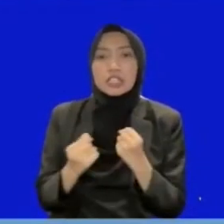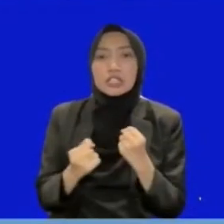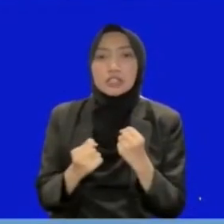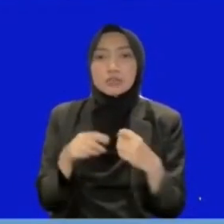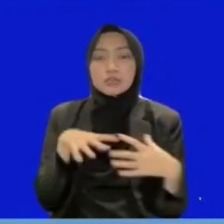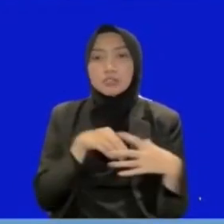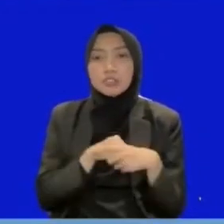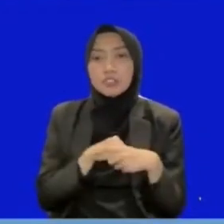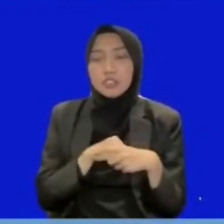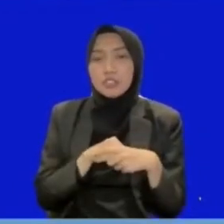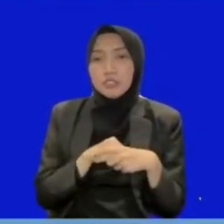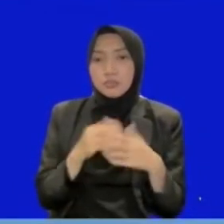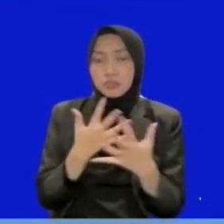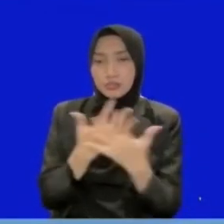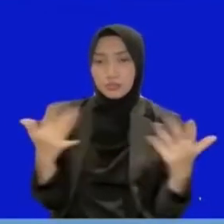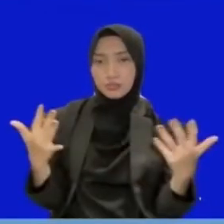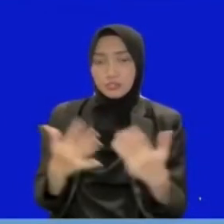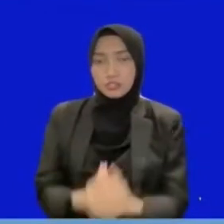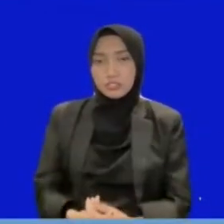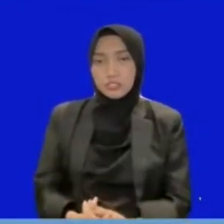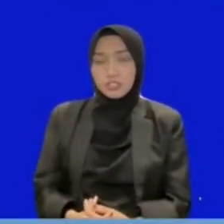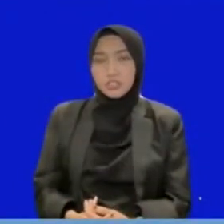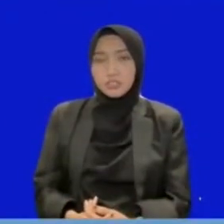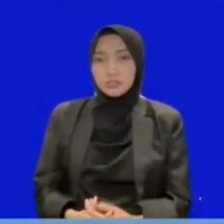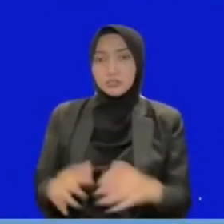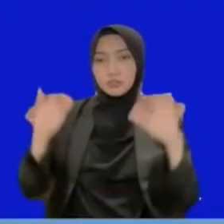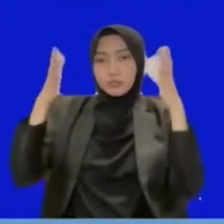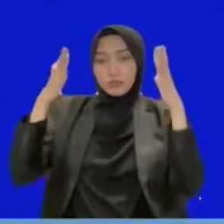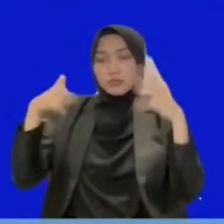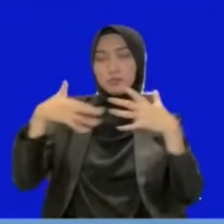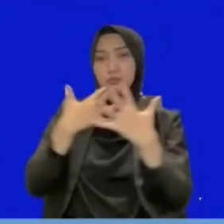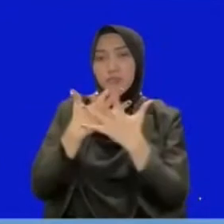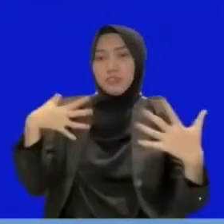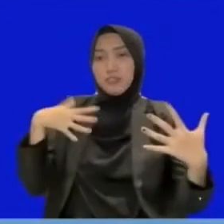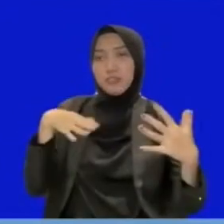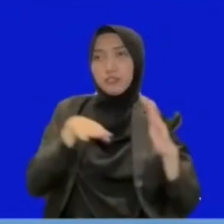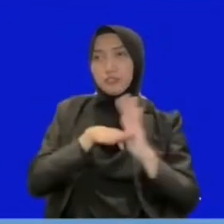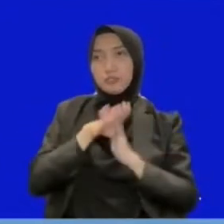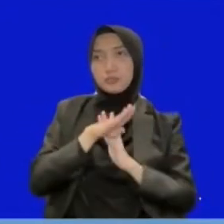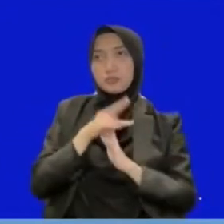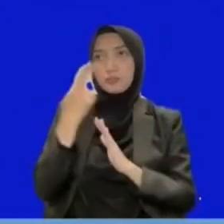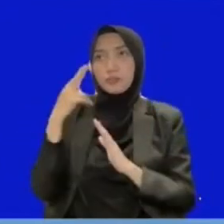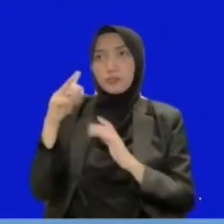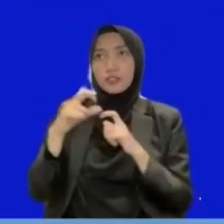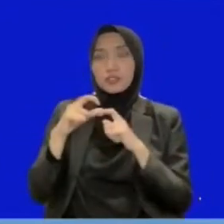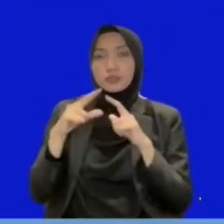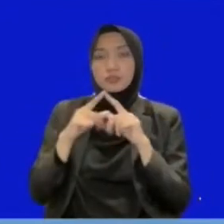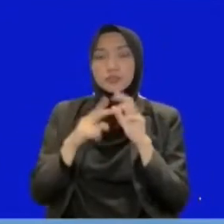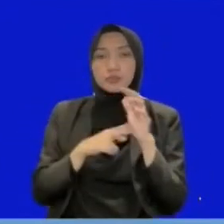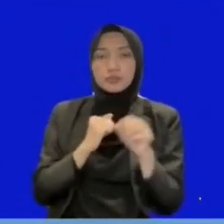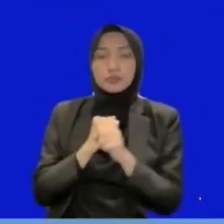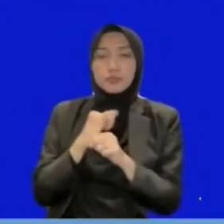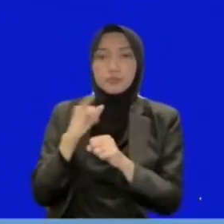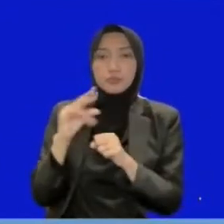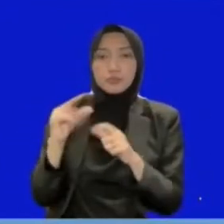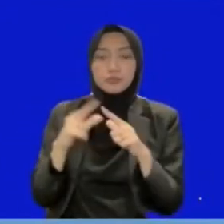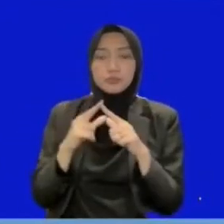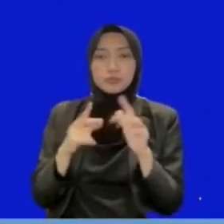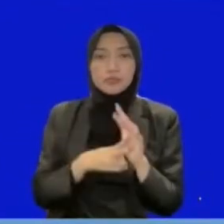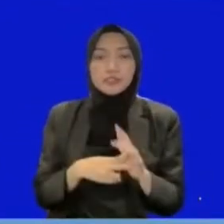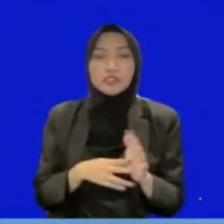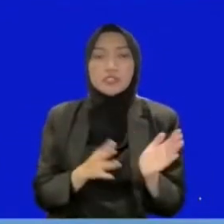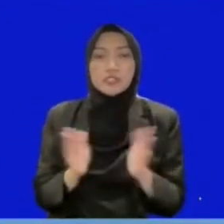melibatkan publik gitu. Kita ingin meningkatkan apresiasi publik kepada Sangiran. Next.